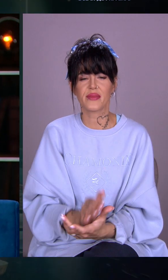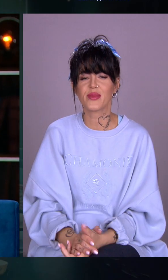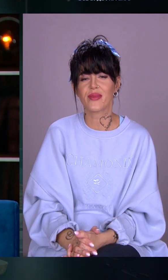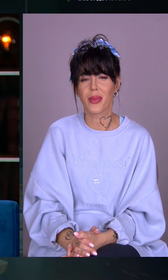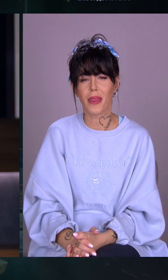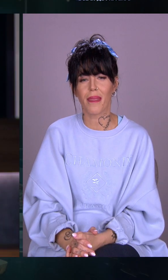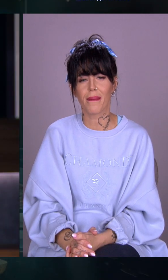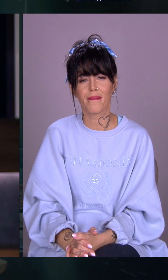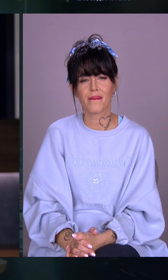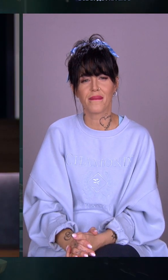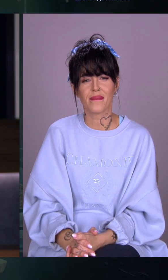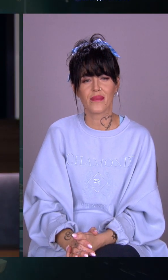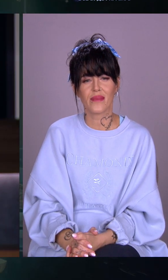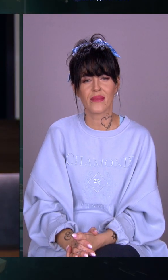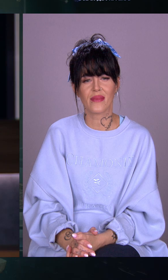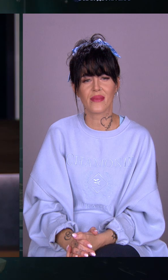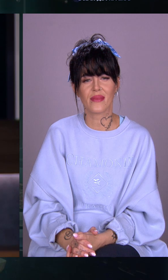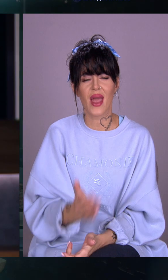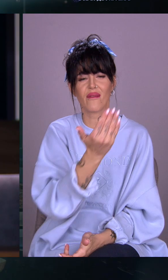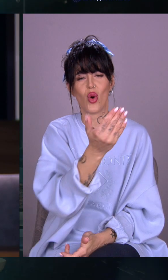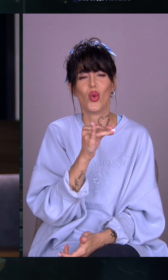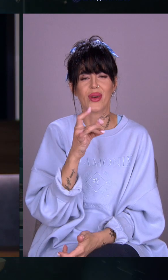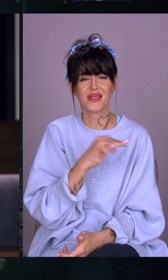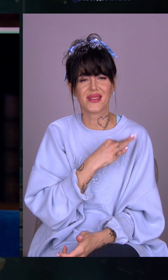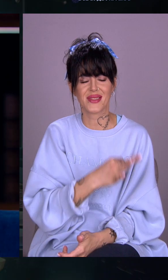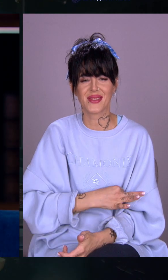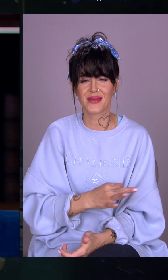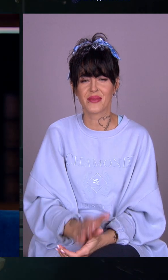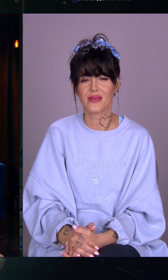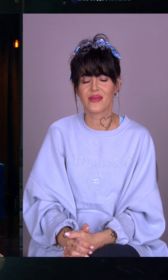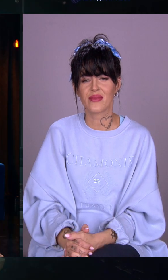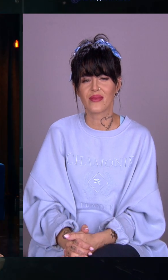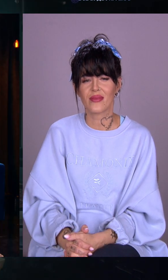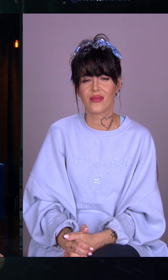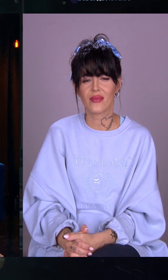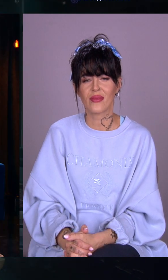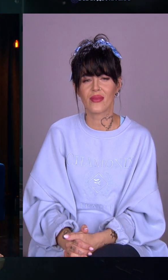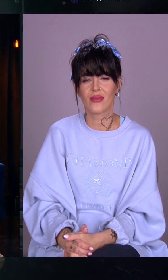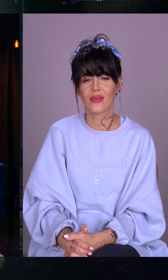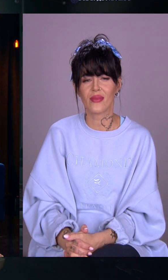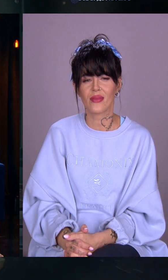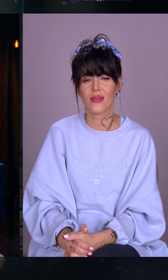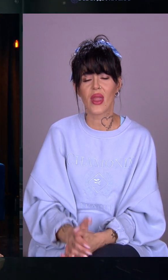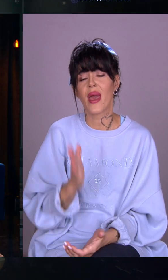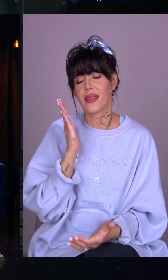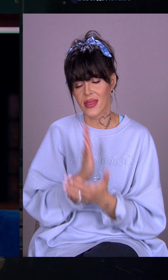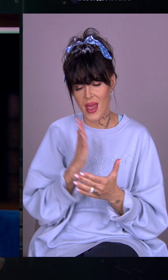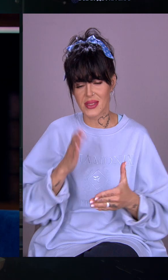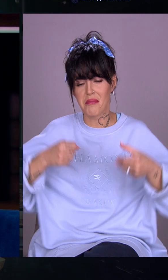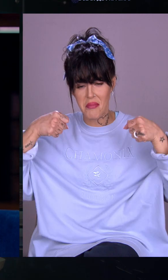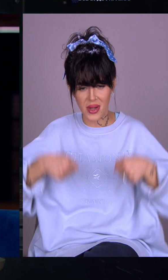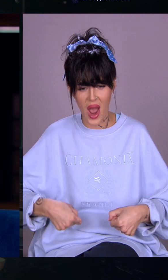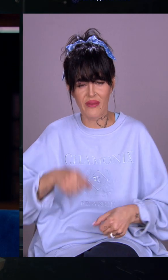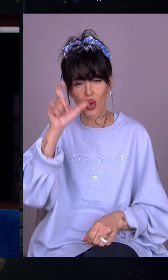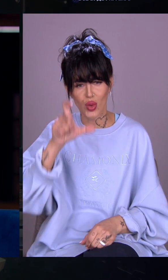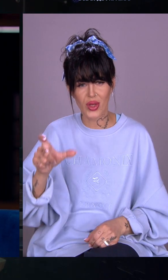Це Юрин син. Це питання надто важливо, так. Ні, ну тут 100% є у нас міжнародне право прав людини, яке його